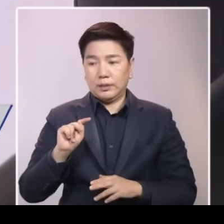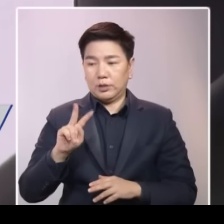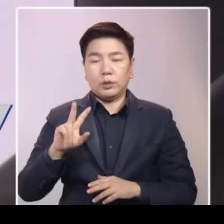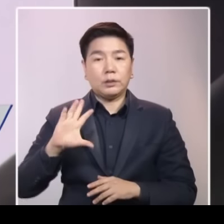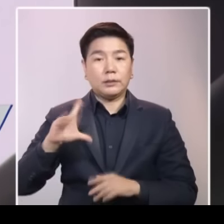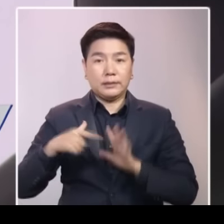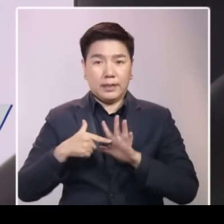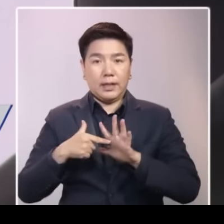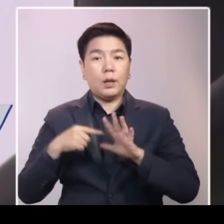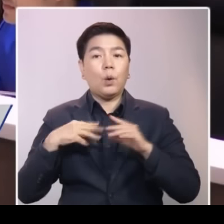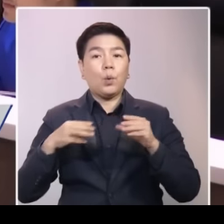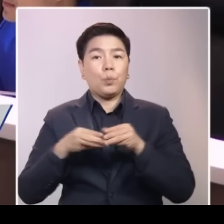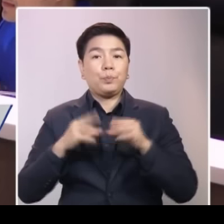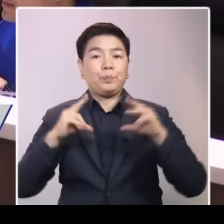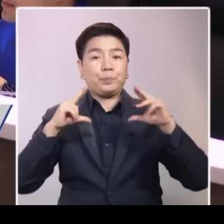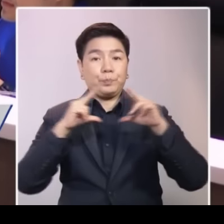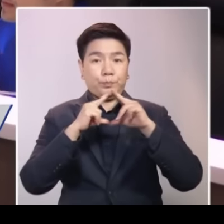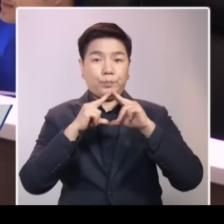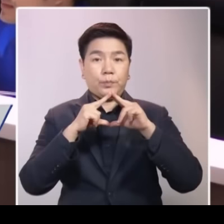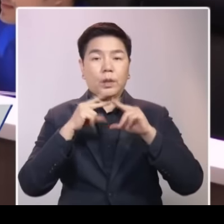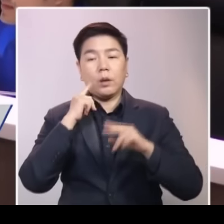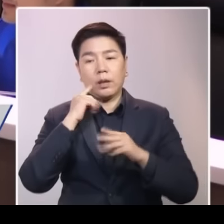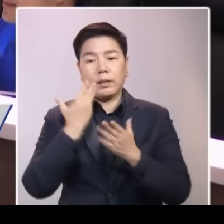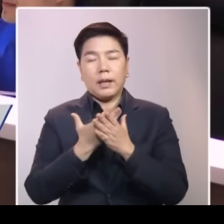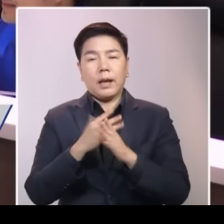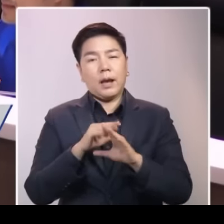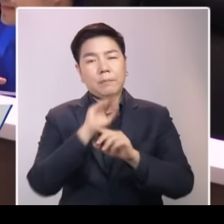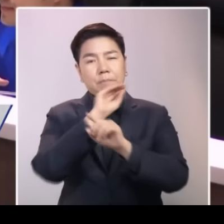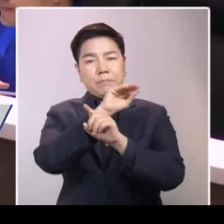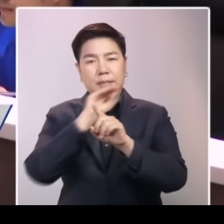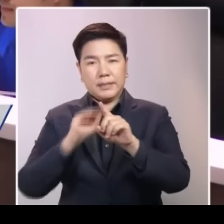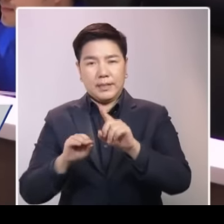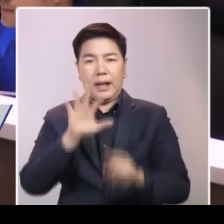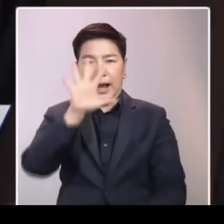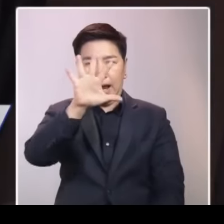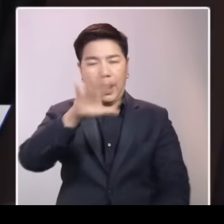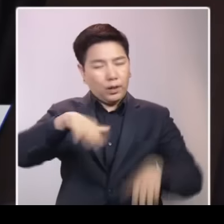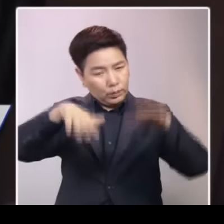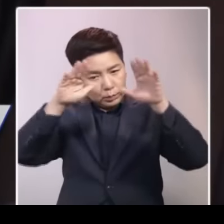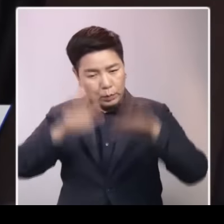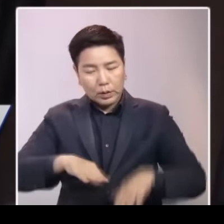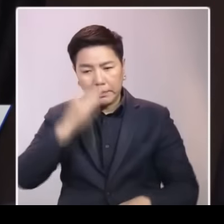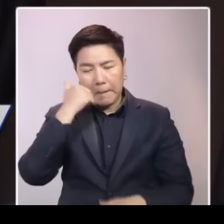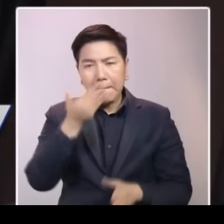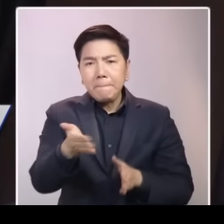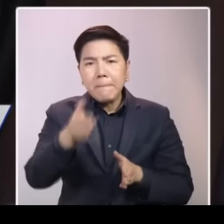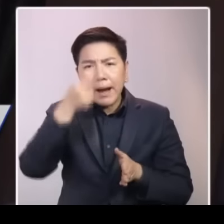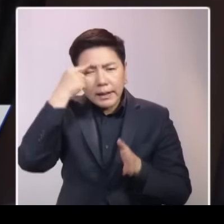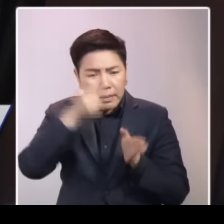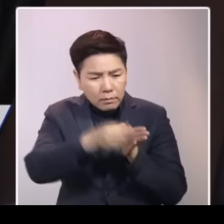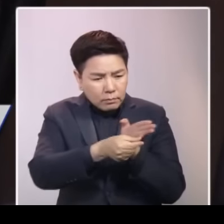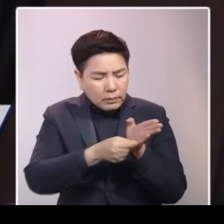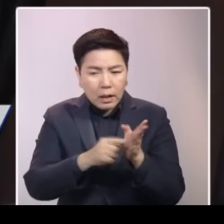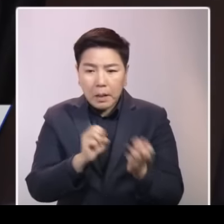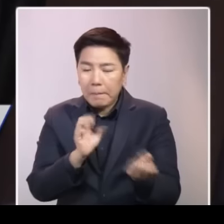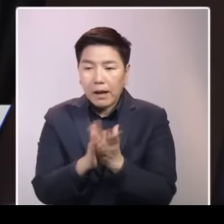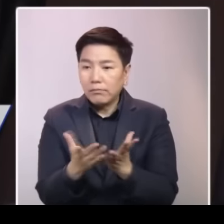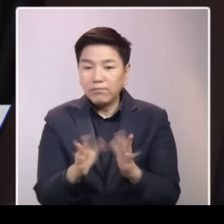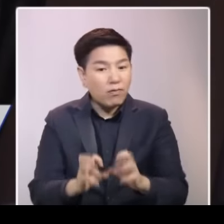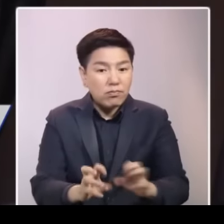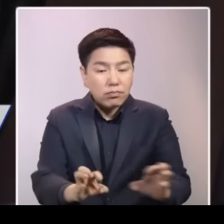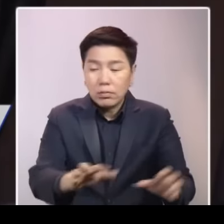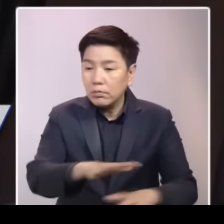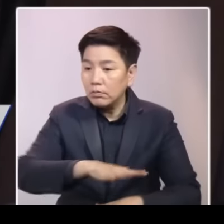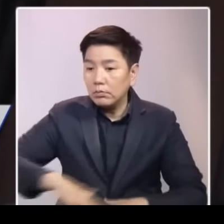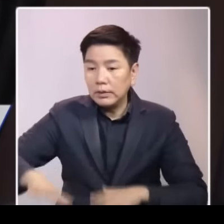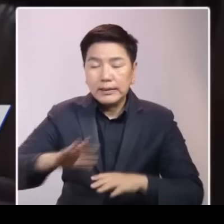านครพรรคประชาชนก็ได้อภิปรายขอตัดงบ 5% โดยหยิบยกสถานการณ์ปลาหมอคางดำที่ถือเป็นภัยคุกคามสัตว์น้ำ